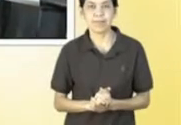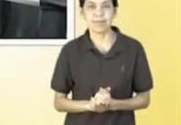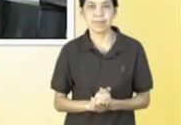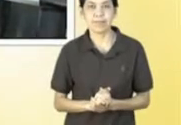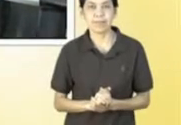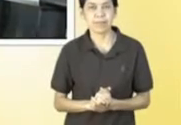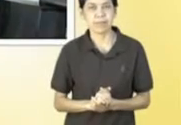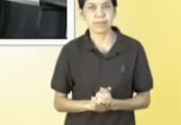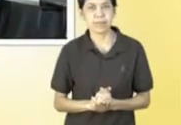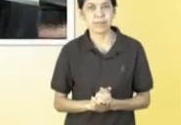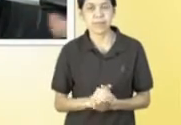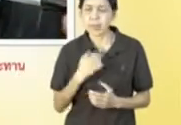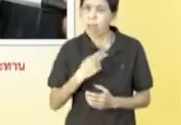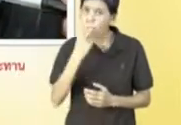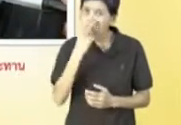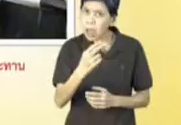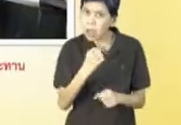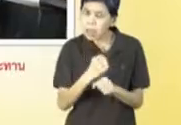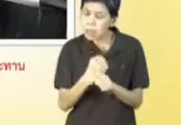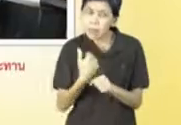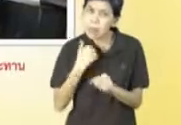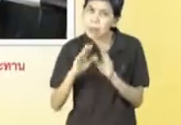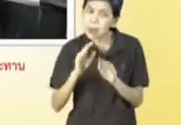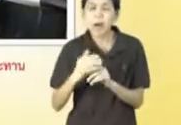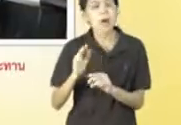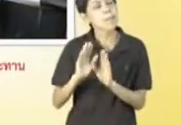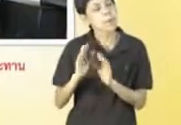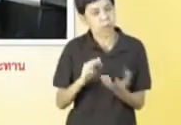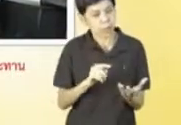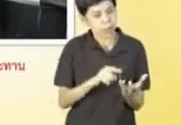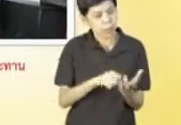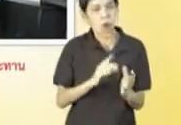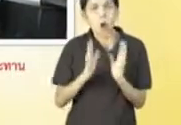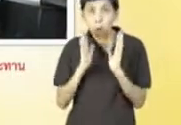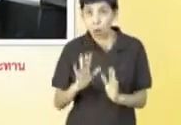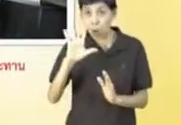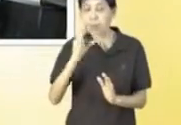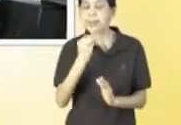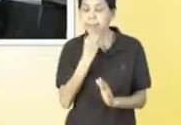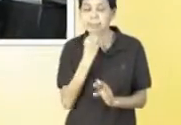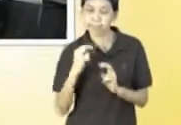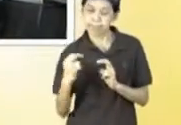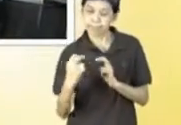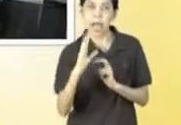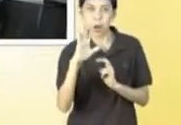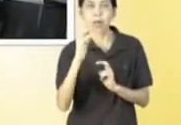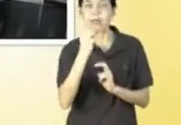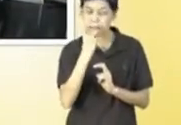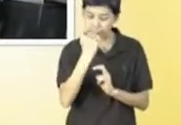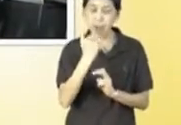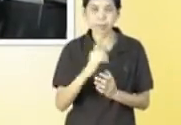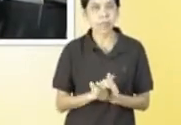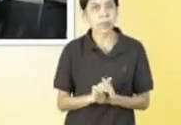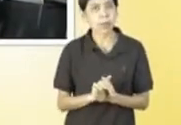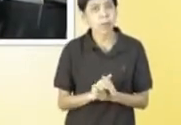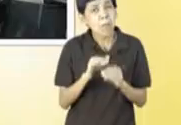ผมอ ย่างที่ทำอยู่นี่ได้ประมาณกี่คนรับประทาน ก็ประมาณ5คนรับประทาน 5คนนะคะกะ